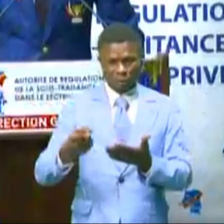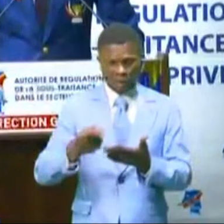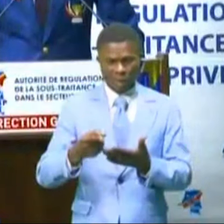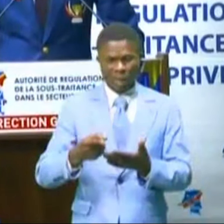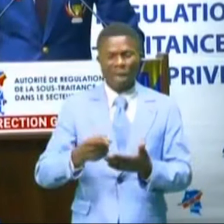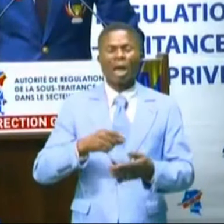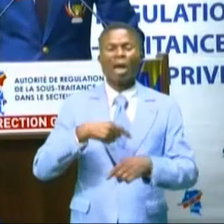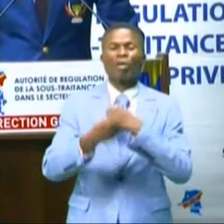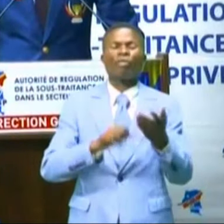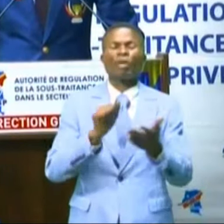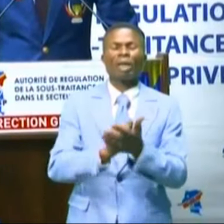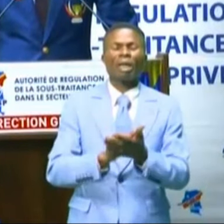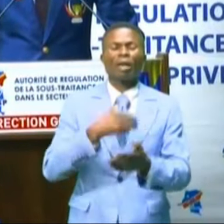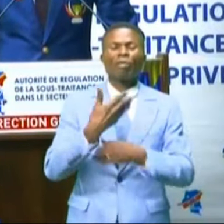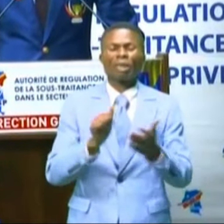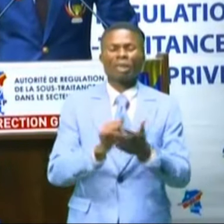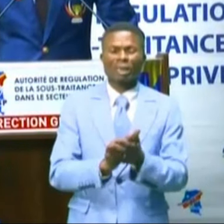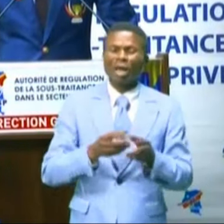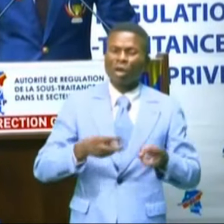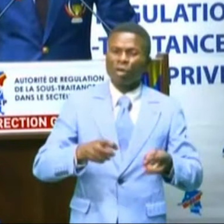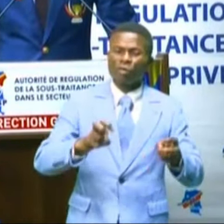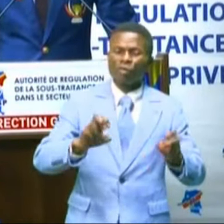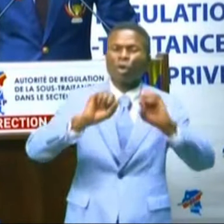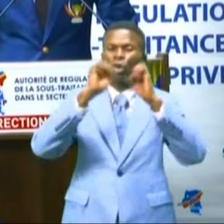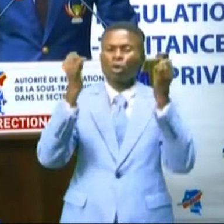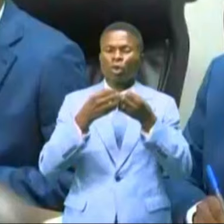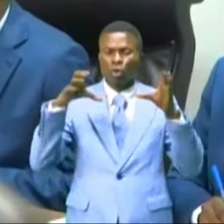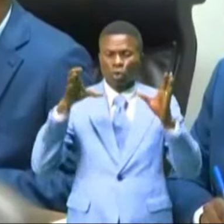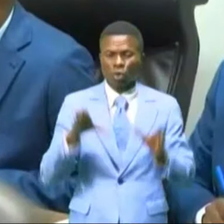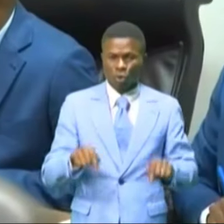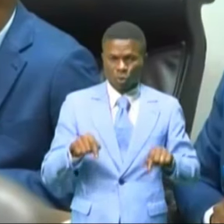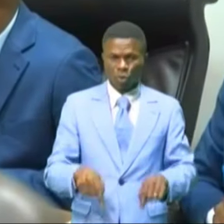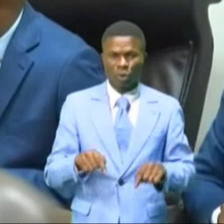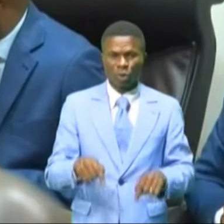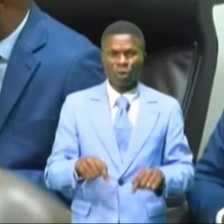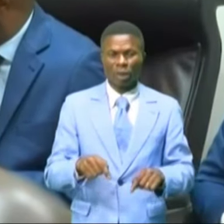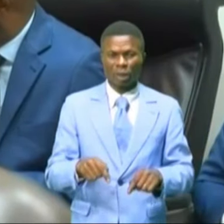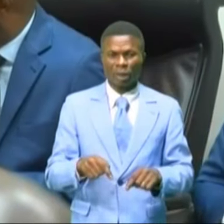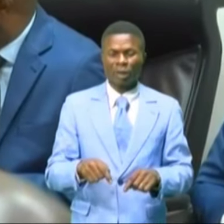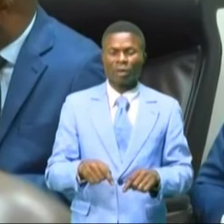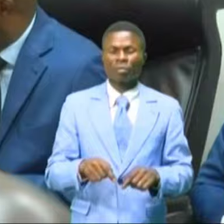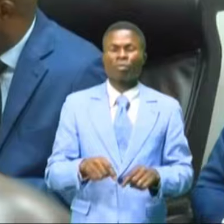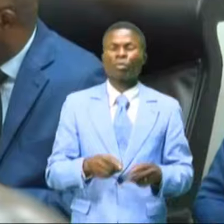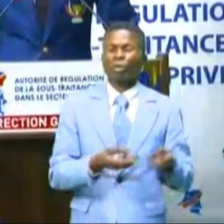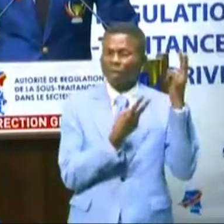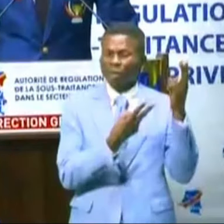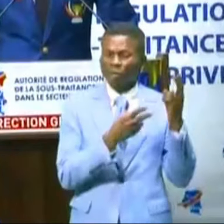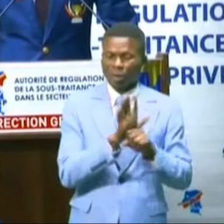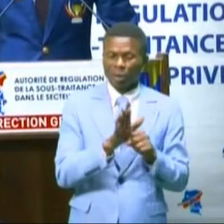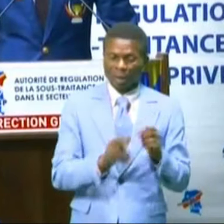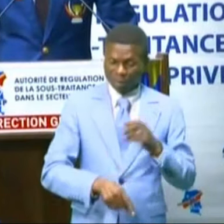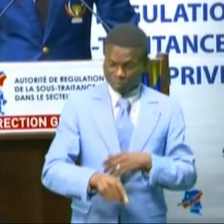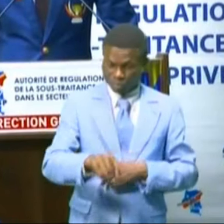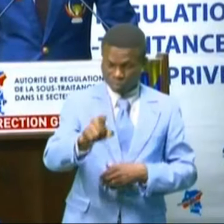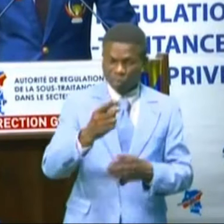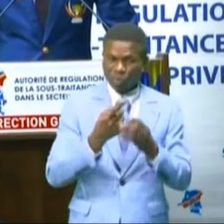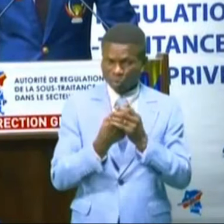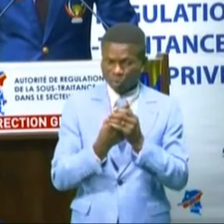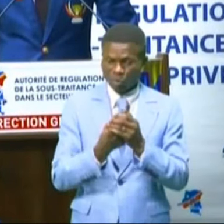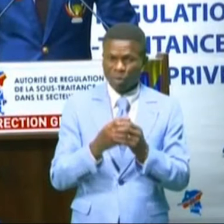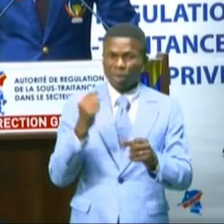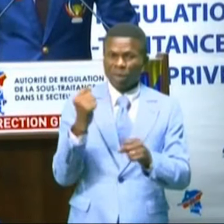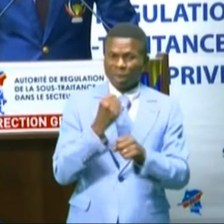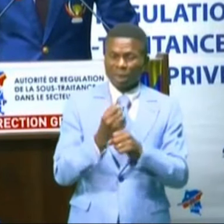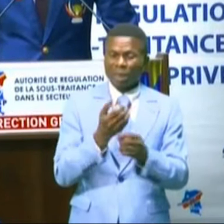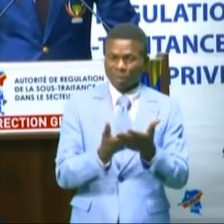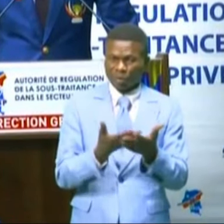marchés. On essaie de pousser les sociétés congolaises aujourd'hui, mais vous verrez avec le temps, d'ici quelques années, avec les efforts de cette agence et